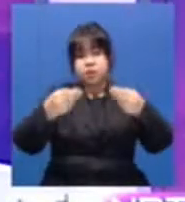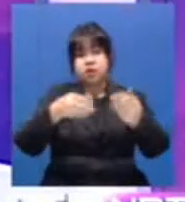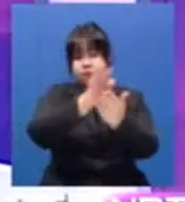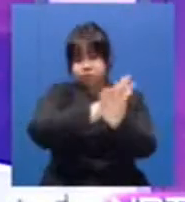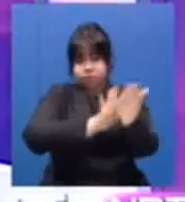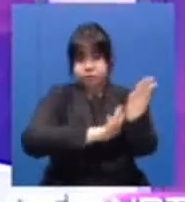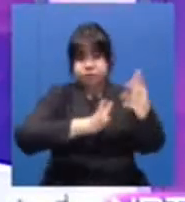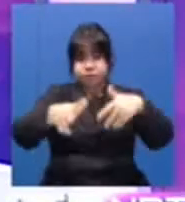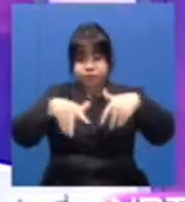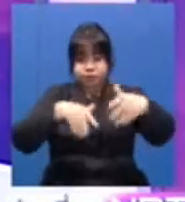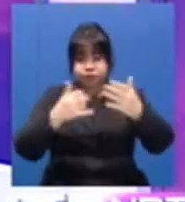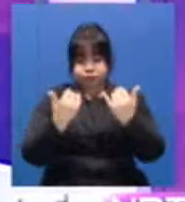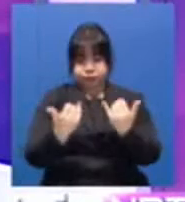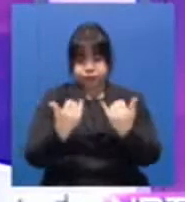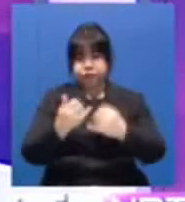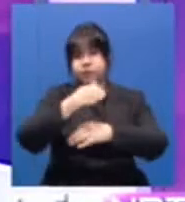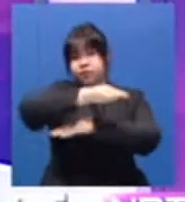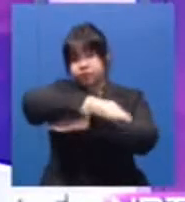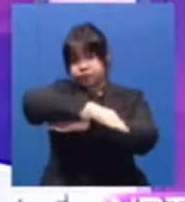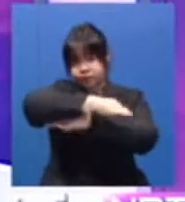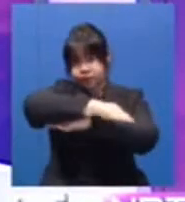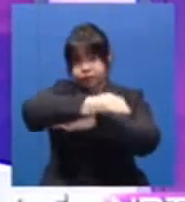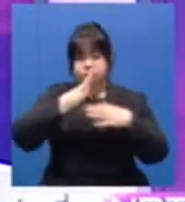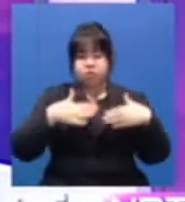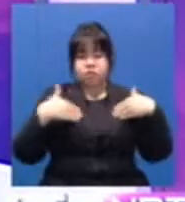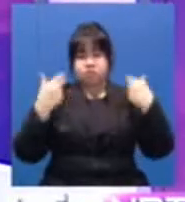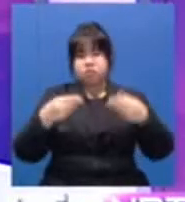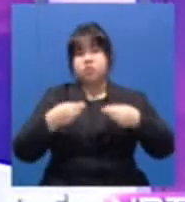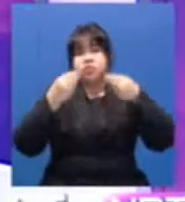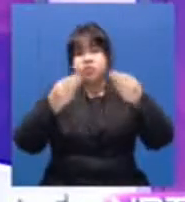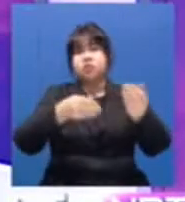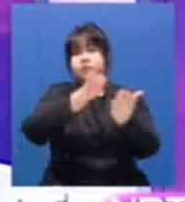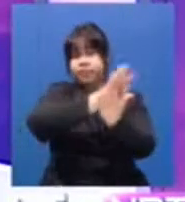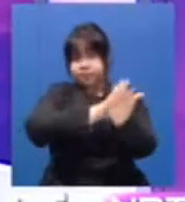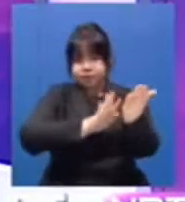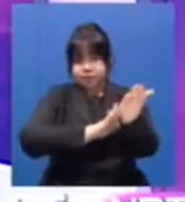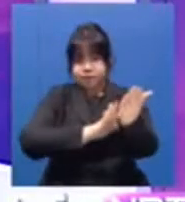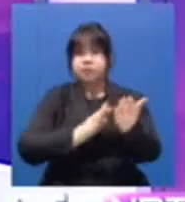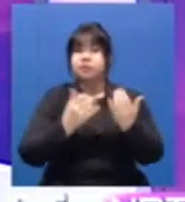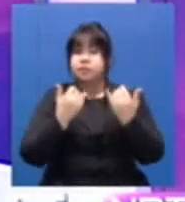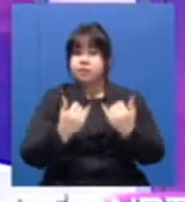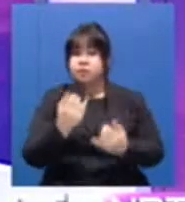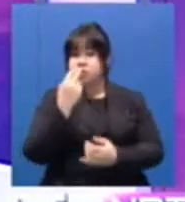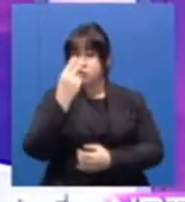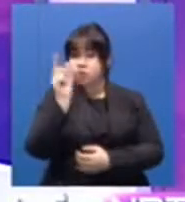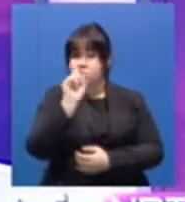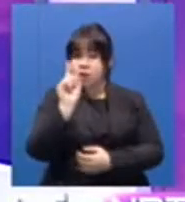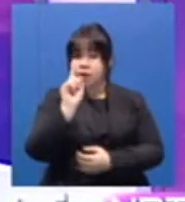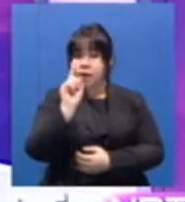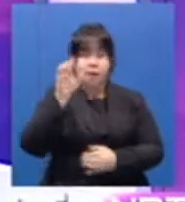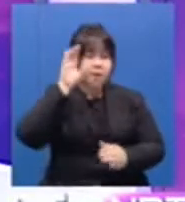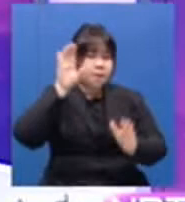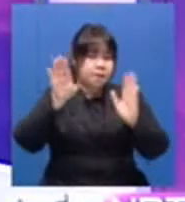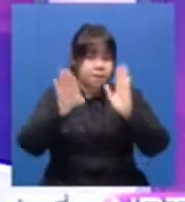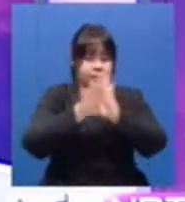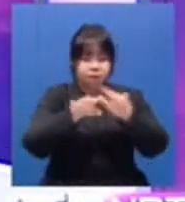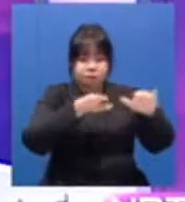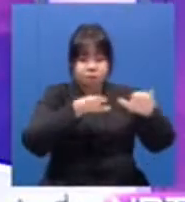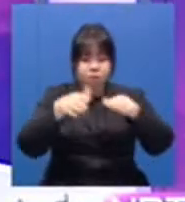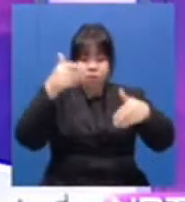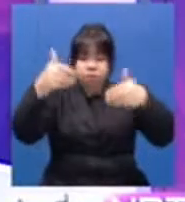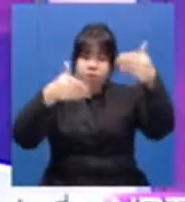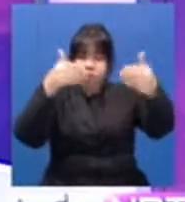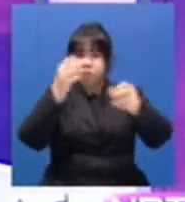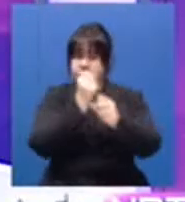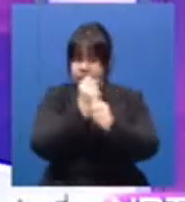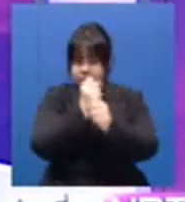ดขึ้นในเย็นวันนี้นะคะพร้อมมอบความสุขให้ชาวไทยทั่วประเทศแล้วช่วงนี้เราจะพาคุณผู้ชมไปติดตามภาพเบื้องหลังการเตรียมความพร้อมของ